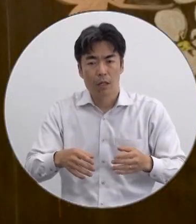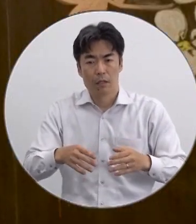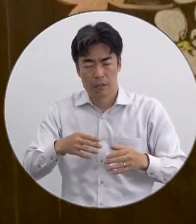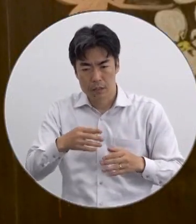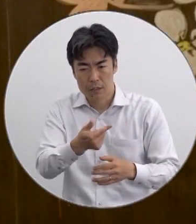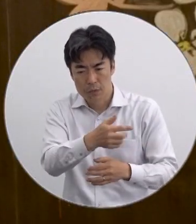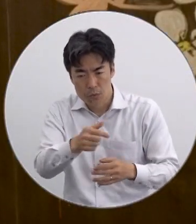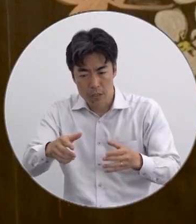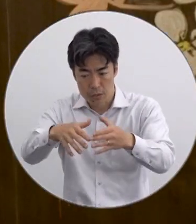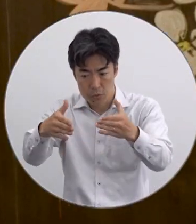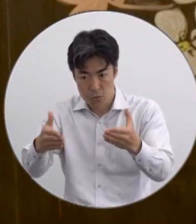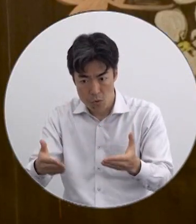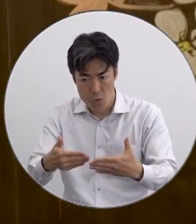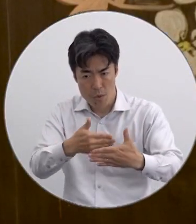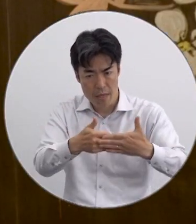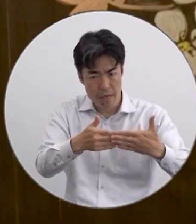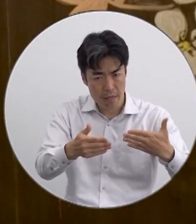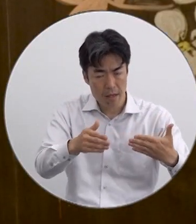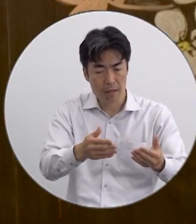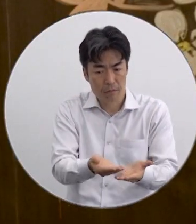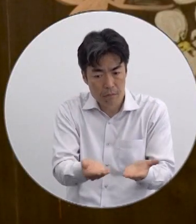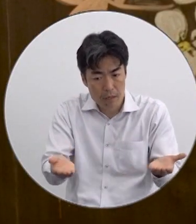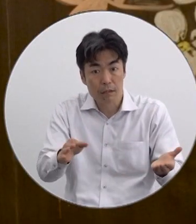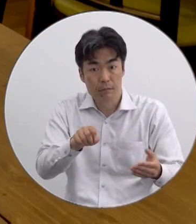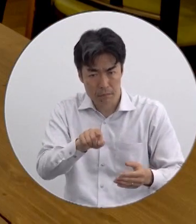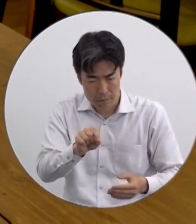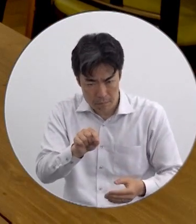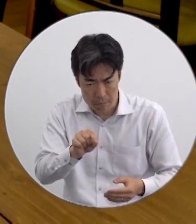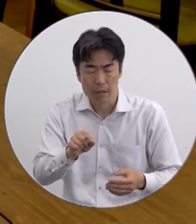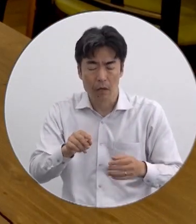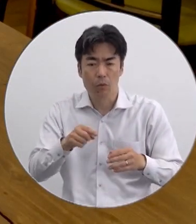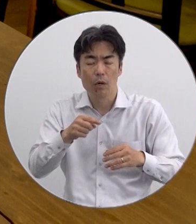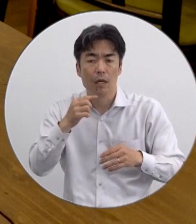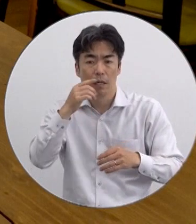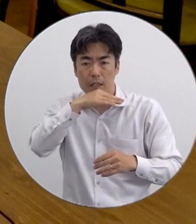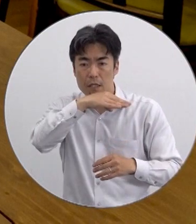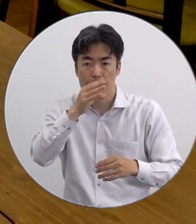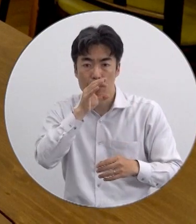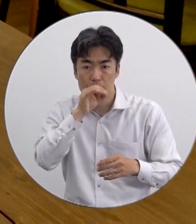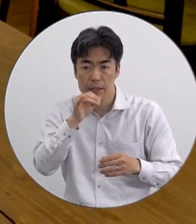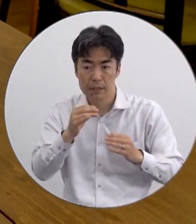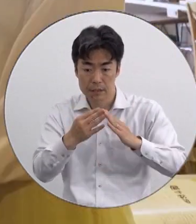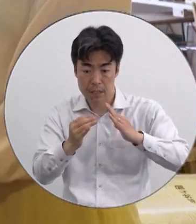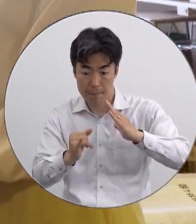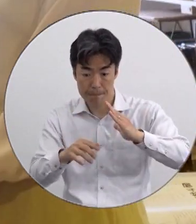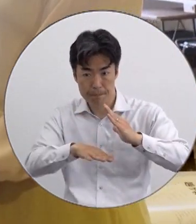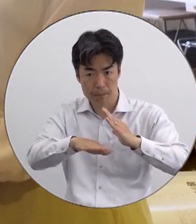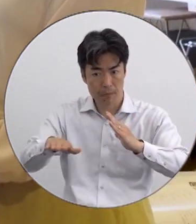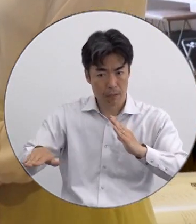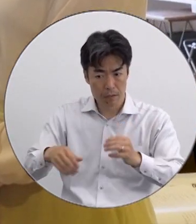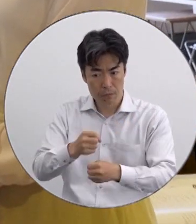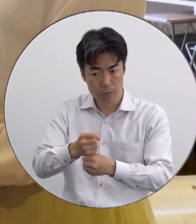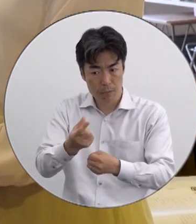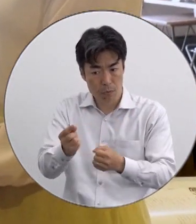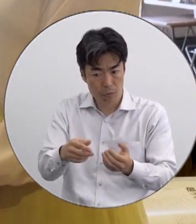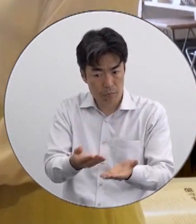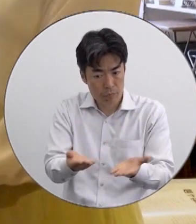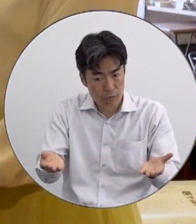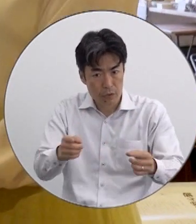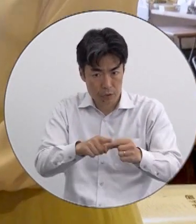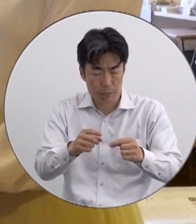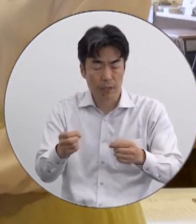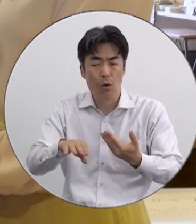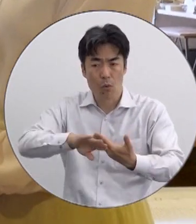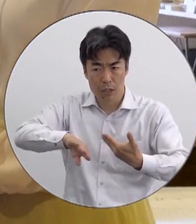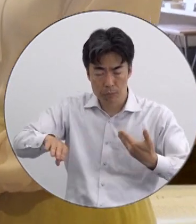い、今は山口さんという方のご家族の作品展示しておりまして、地元の中学校の生徒さんの作